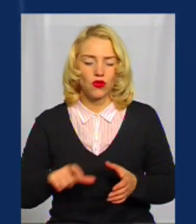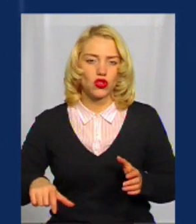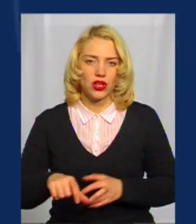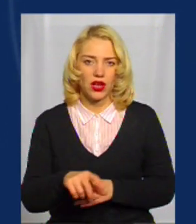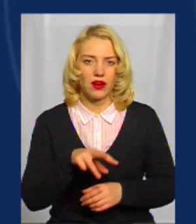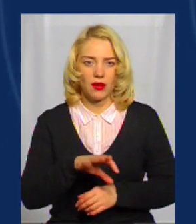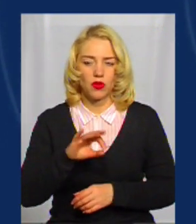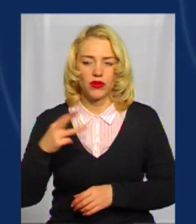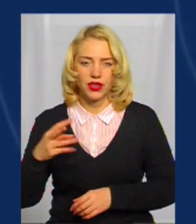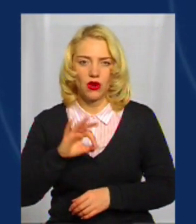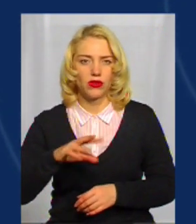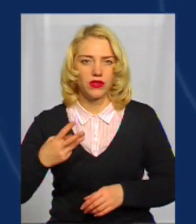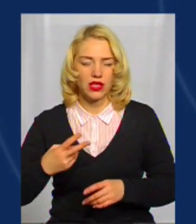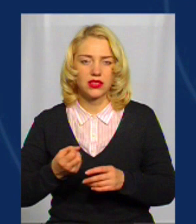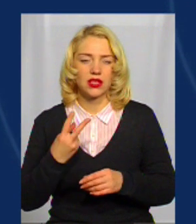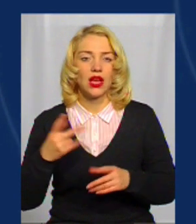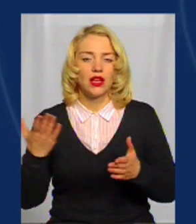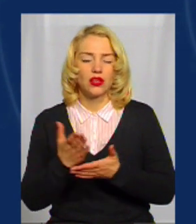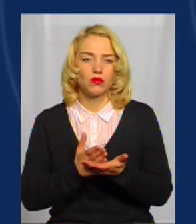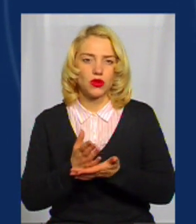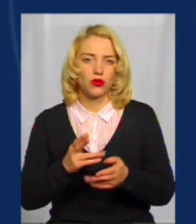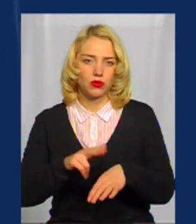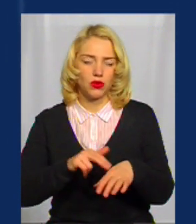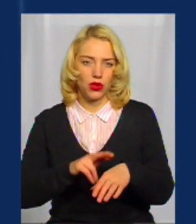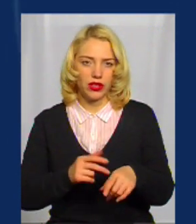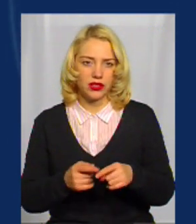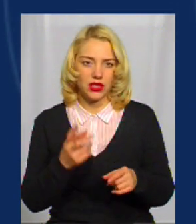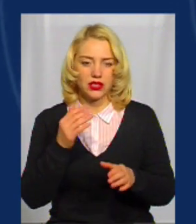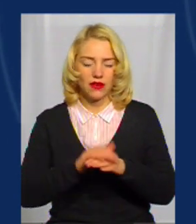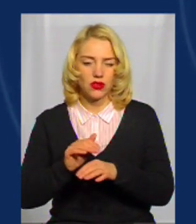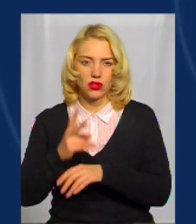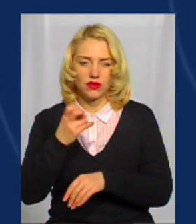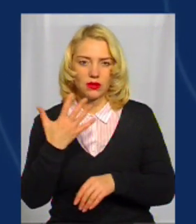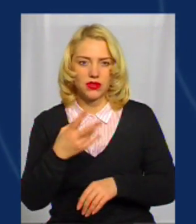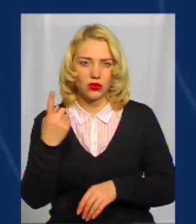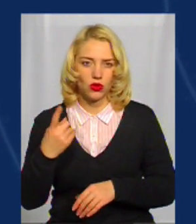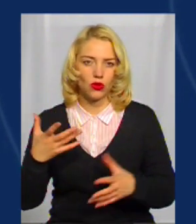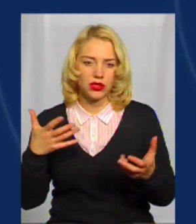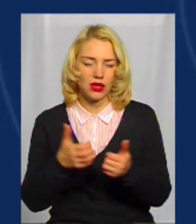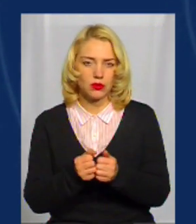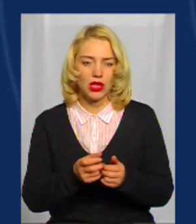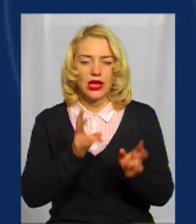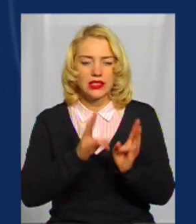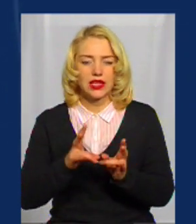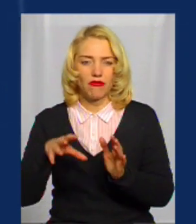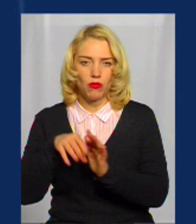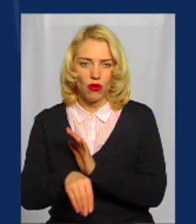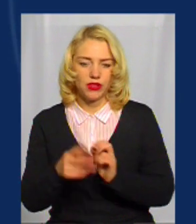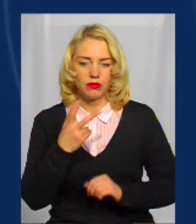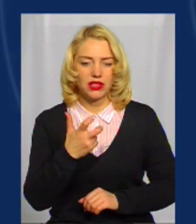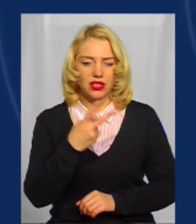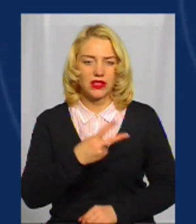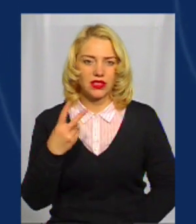та М-12, які обслуговують патрульні поліцейські. Зафіксовано 251 дорожньо-транспортну пригоду з травмованими, 332